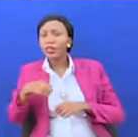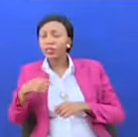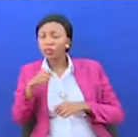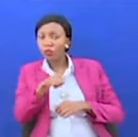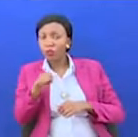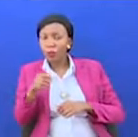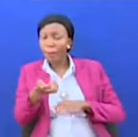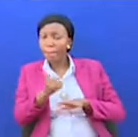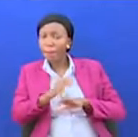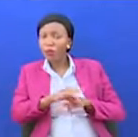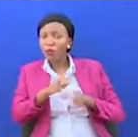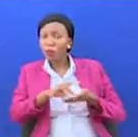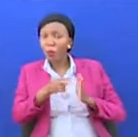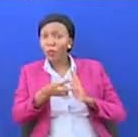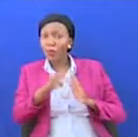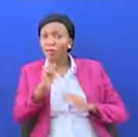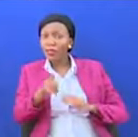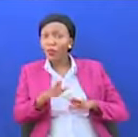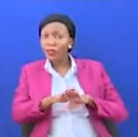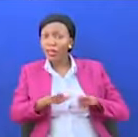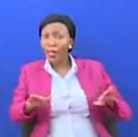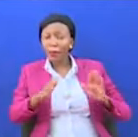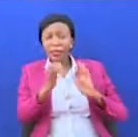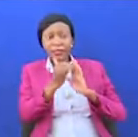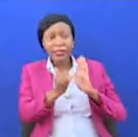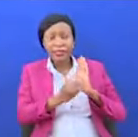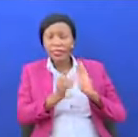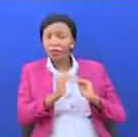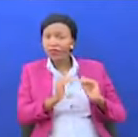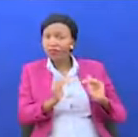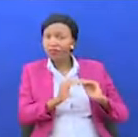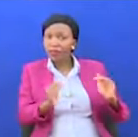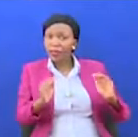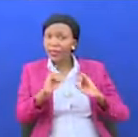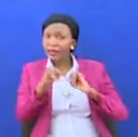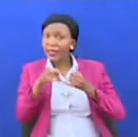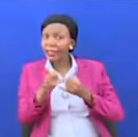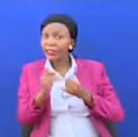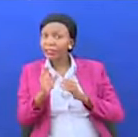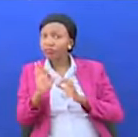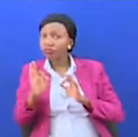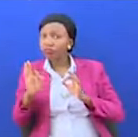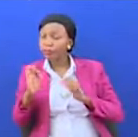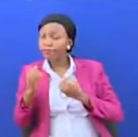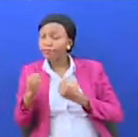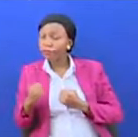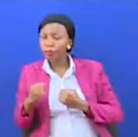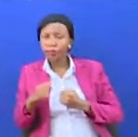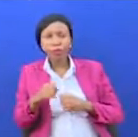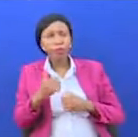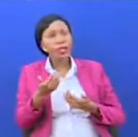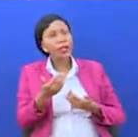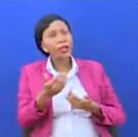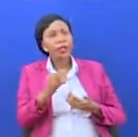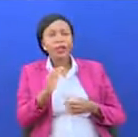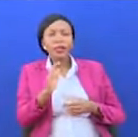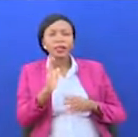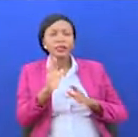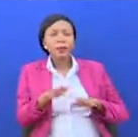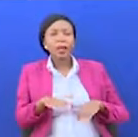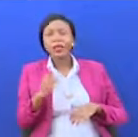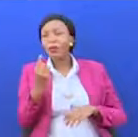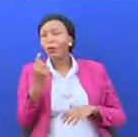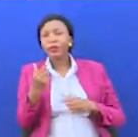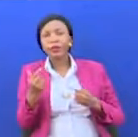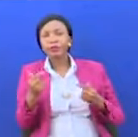ikiwa iko salama, sheria ziko sawa sawa, taasisi ziko za kusimamia, linabaki moja ambalo tunajadiliana sisi na Wizara